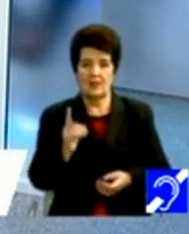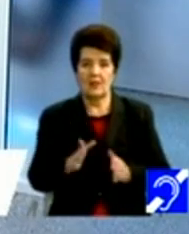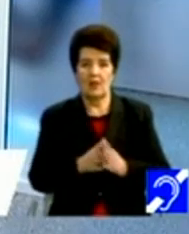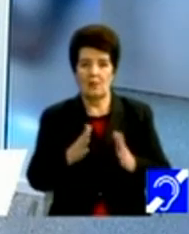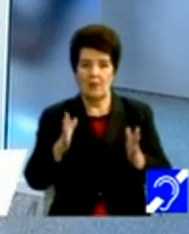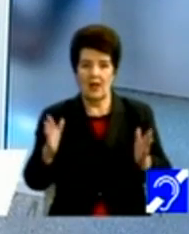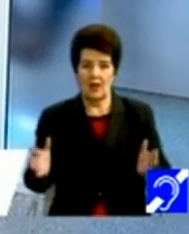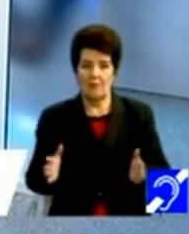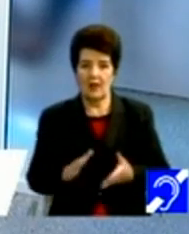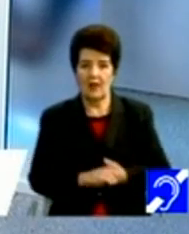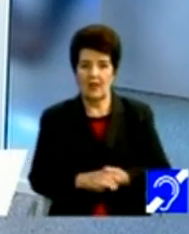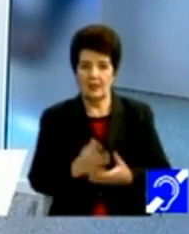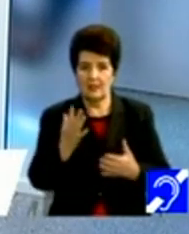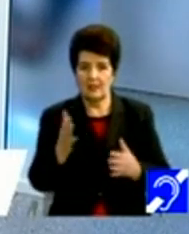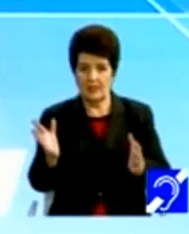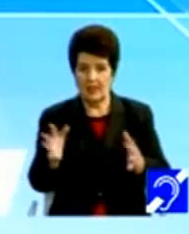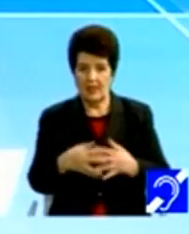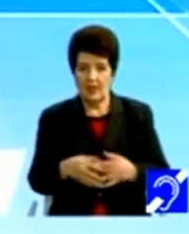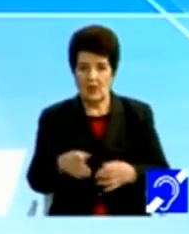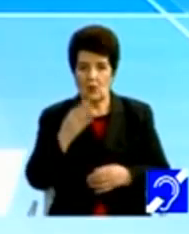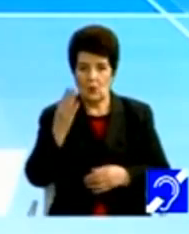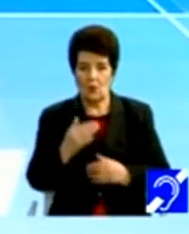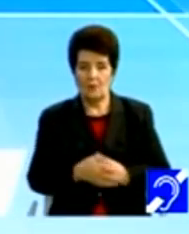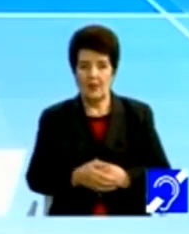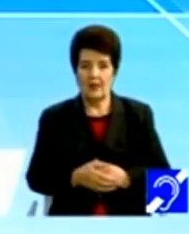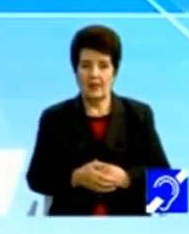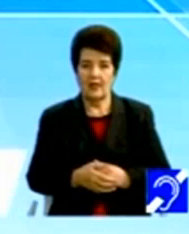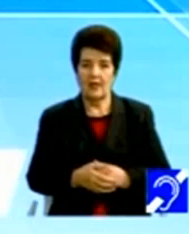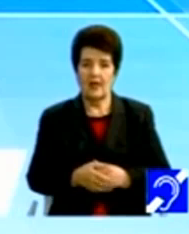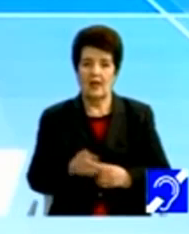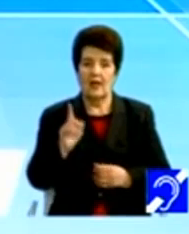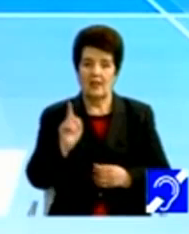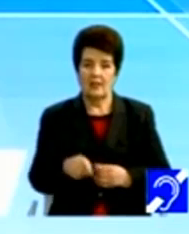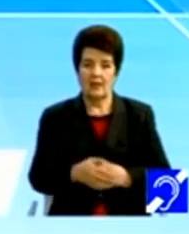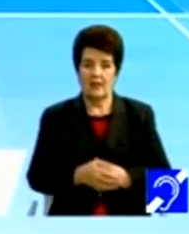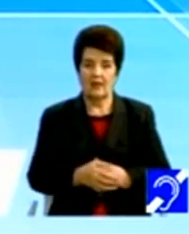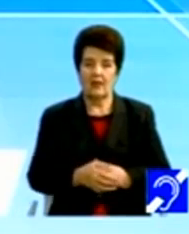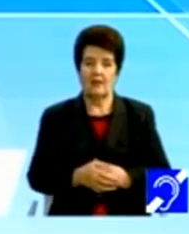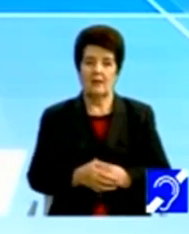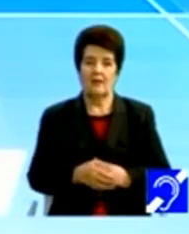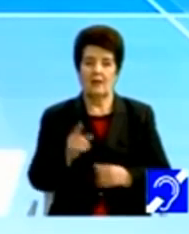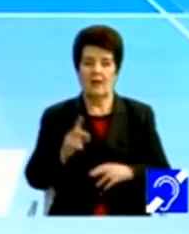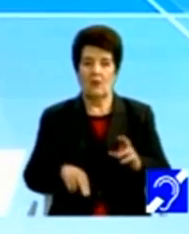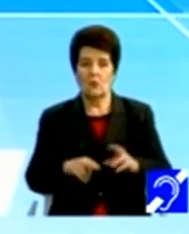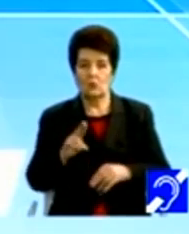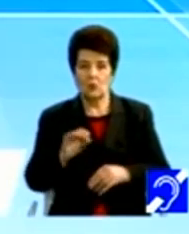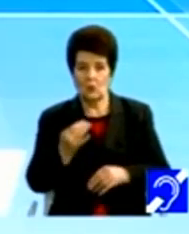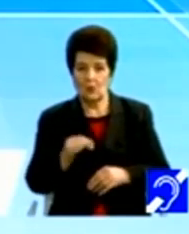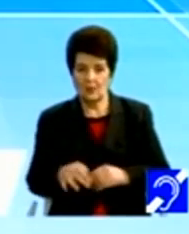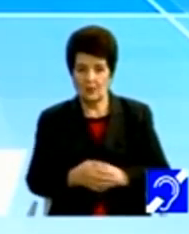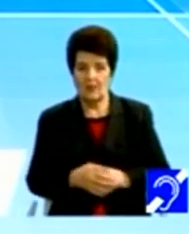tot de reîntregirea cu România. Eu numai așa o văd, pentru că ea este cheia de boltă a construcției în general